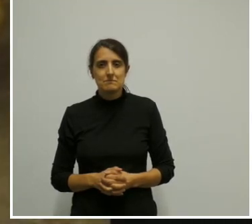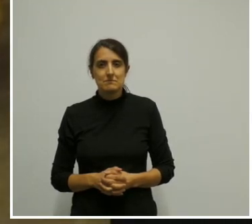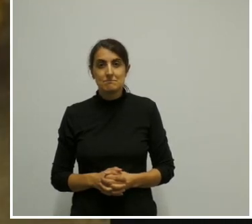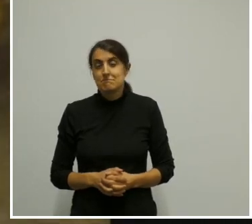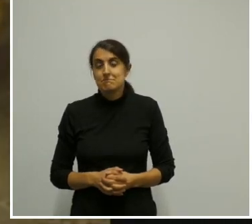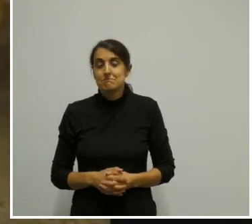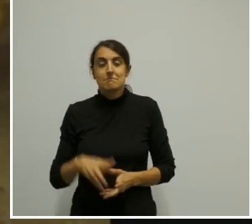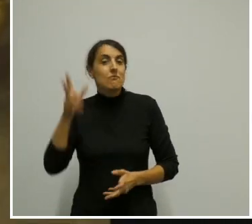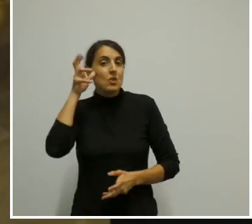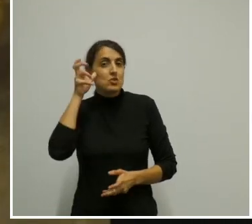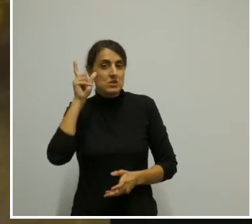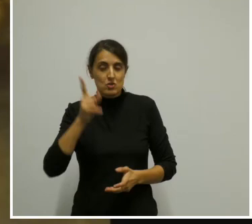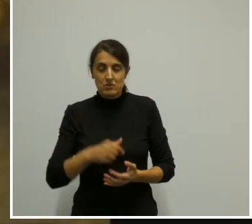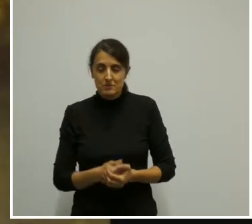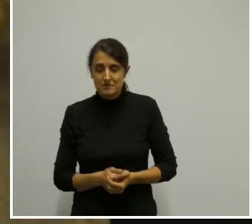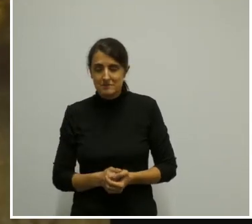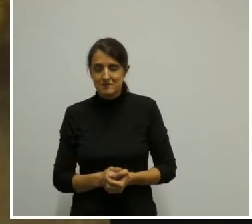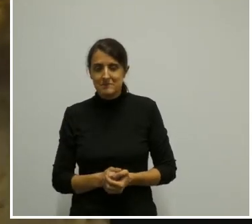Sí, sí, sí.